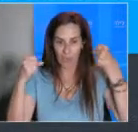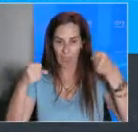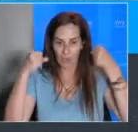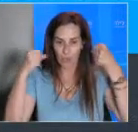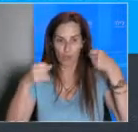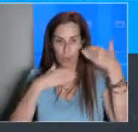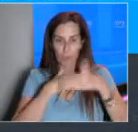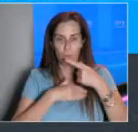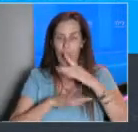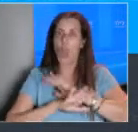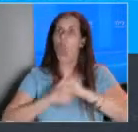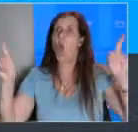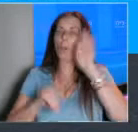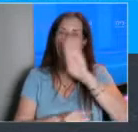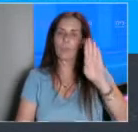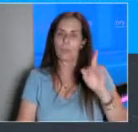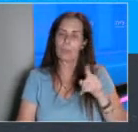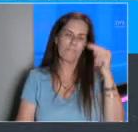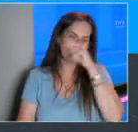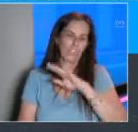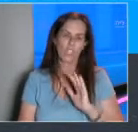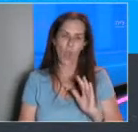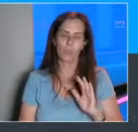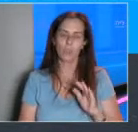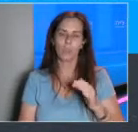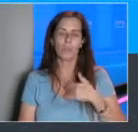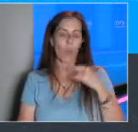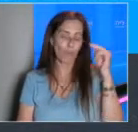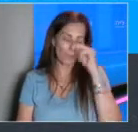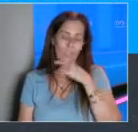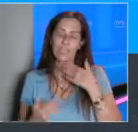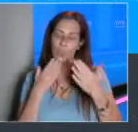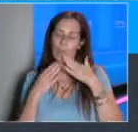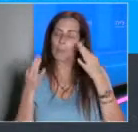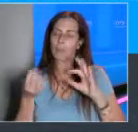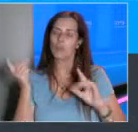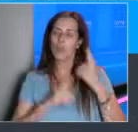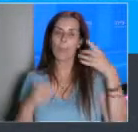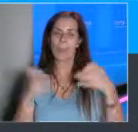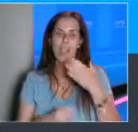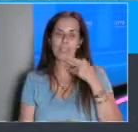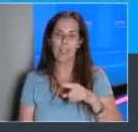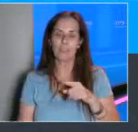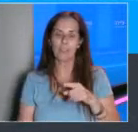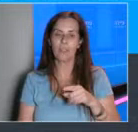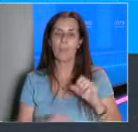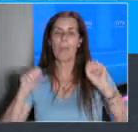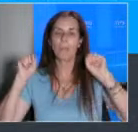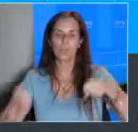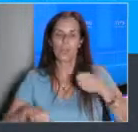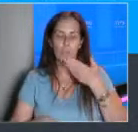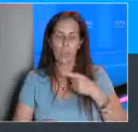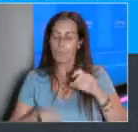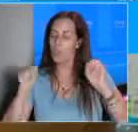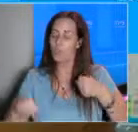כהפגנות שבסוף אומרות רק לא נתניהו, הן מפספסות. ואנחנו מפספסים דיון אמיתי על מה שקורה בחברה הישראלית ובמשילות הישראלית.